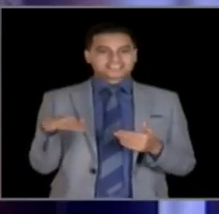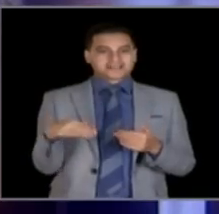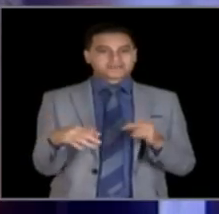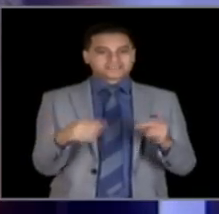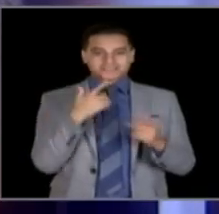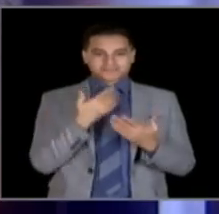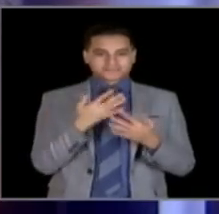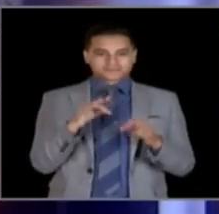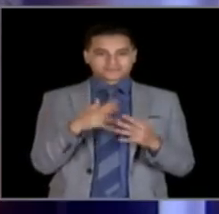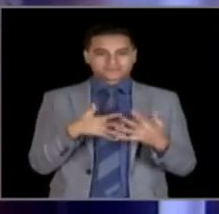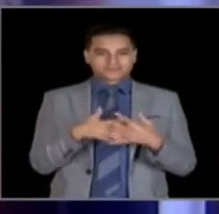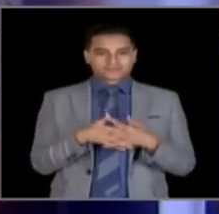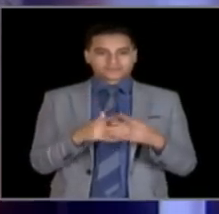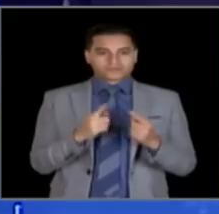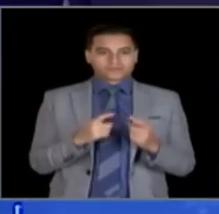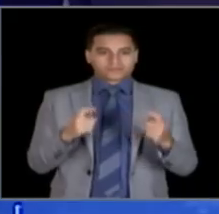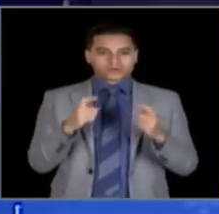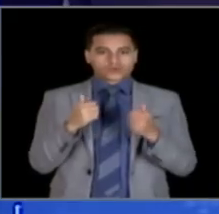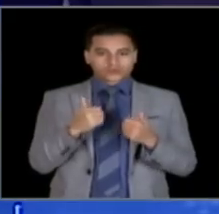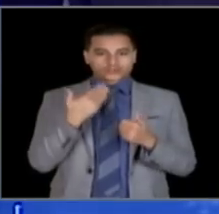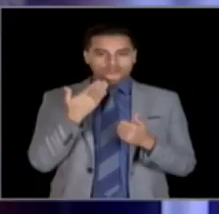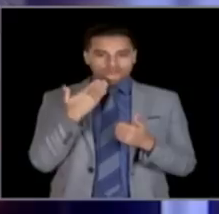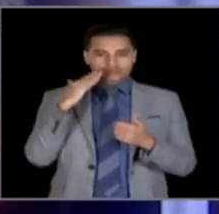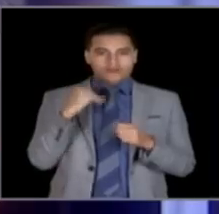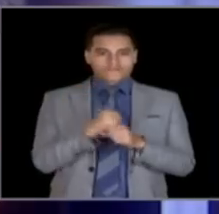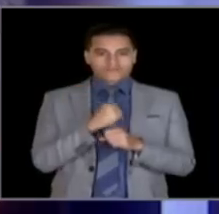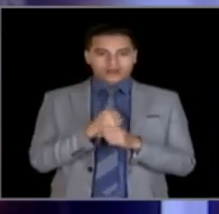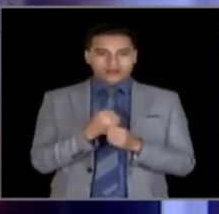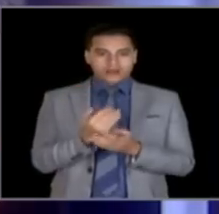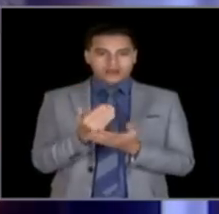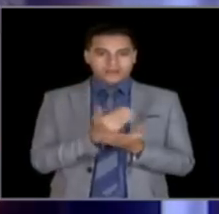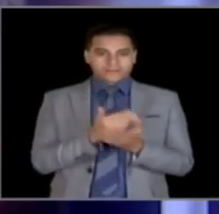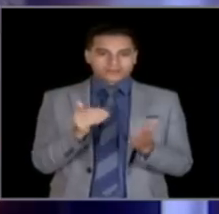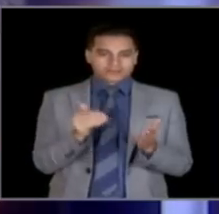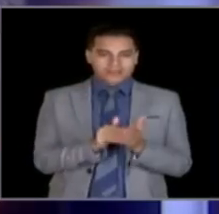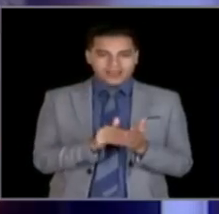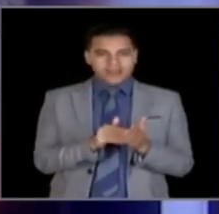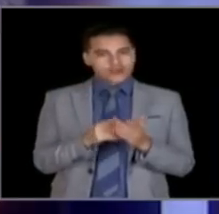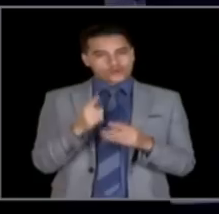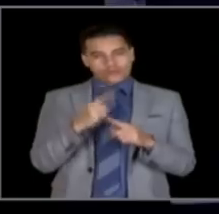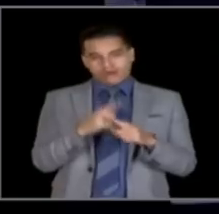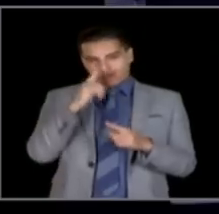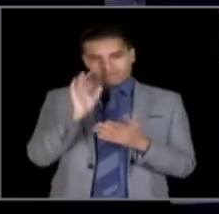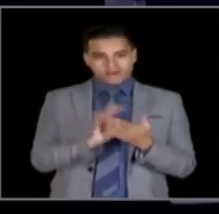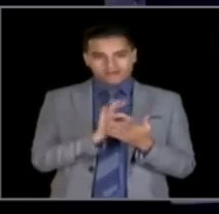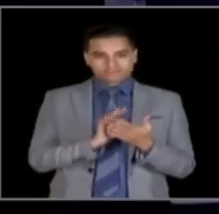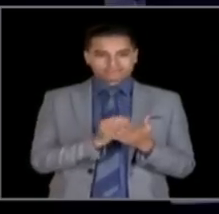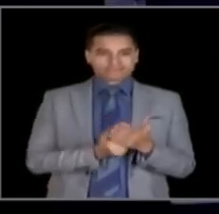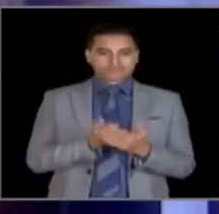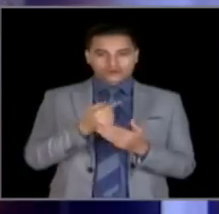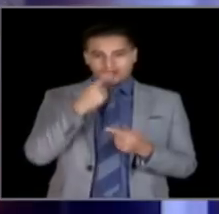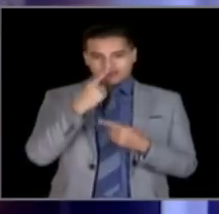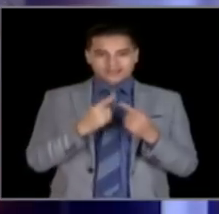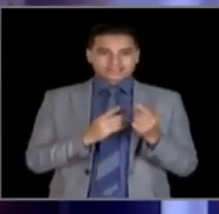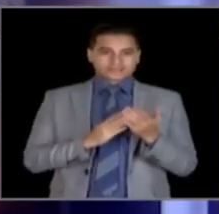انا بتمنى ان احنا نقدم ماتش كويس يليق قبل نهائي بكره، وربنا هيوفقه هو اللي ان شاء الله